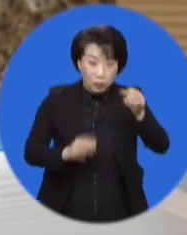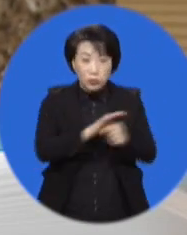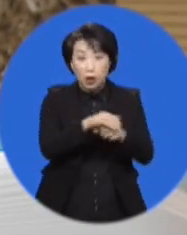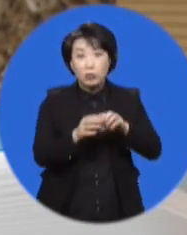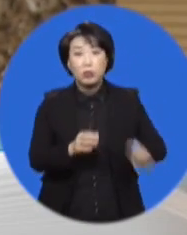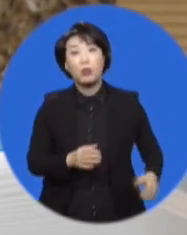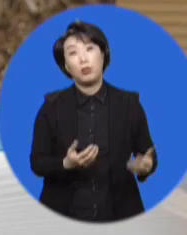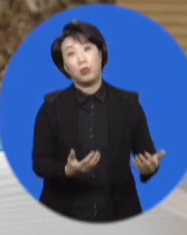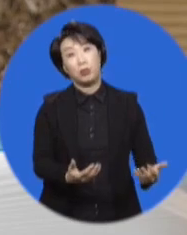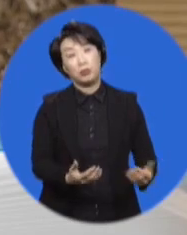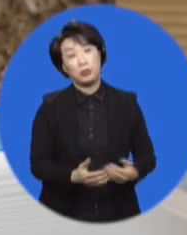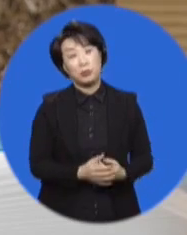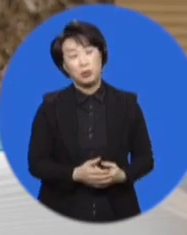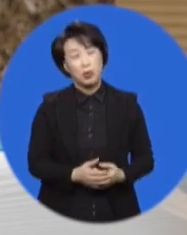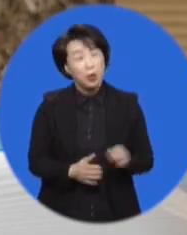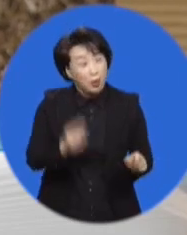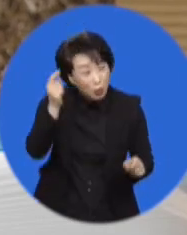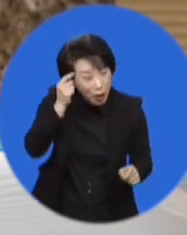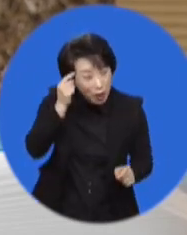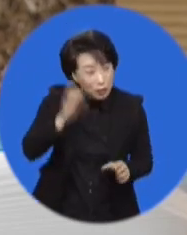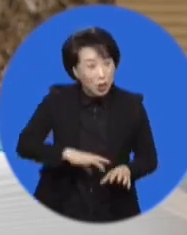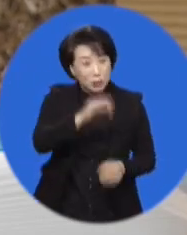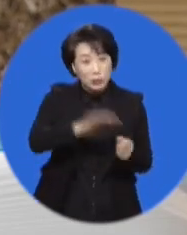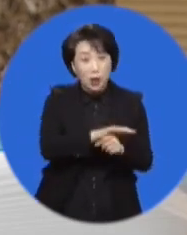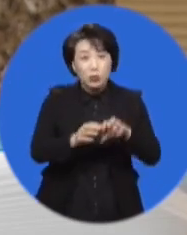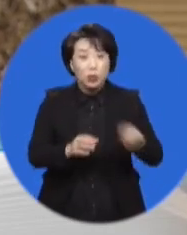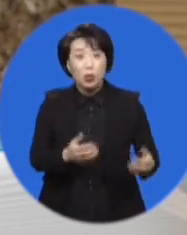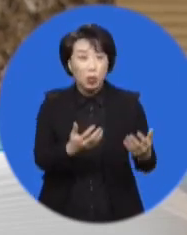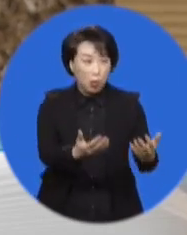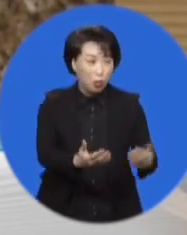잊었니? 어떻게 해서 처음 사랑을 잊었어?